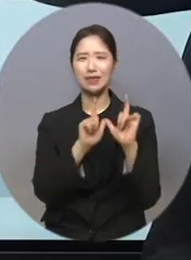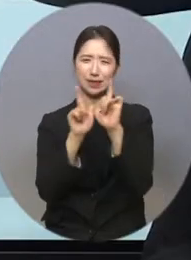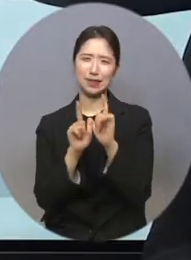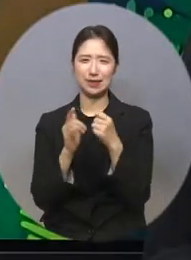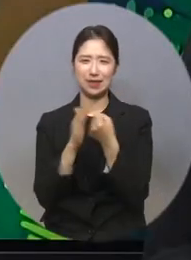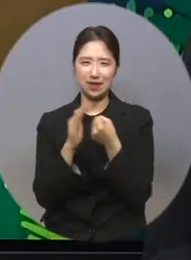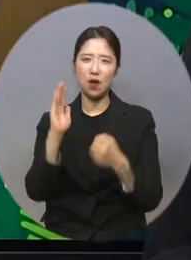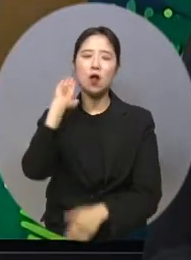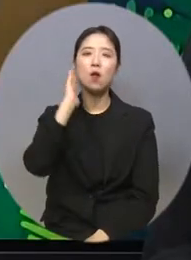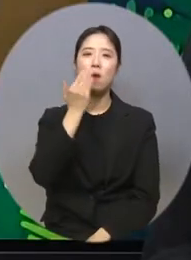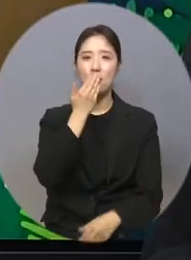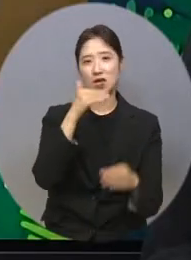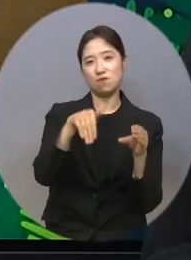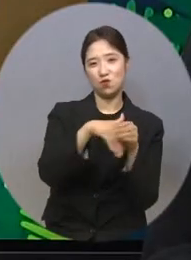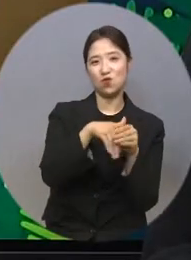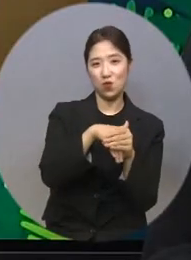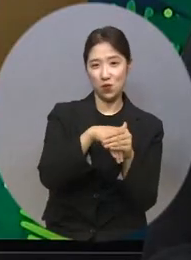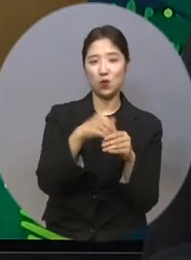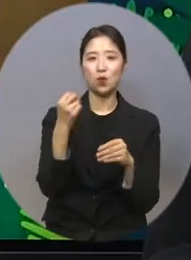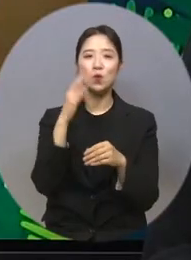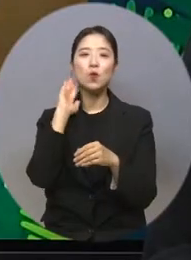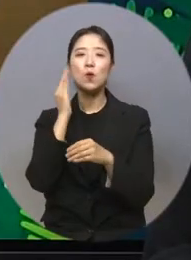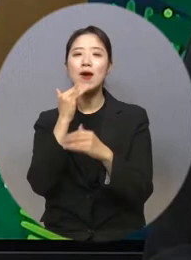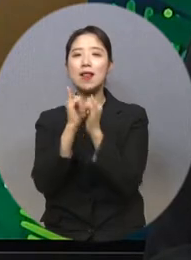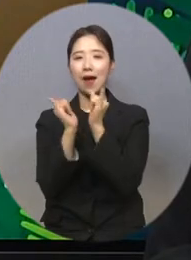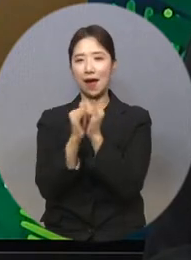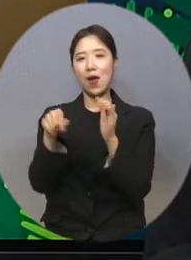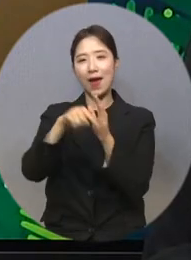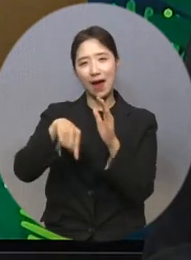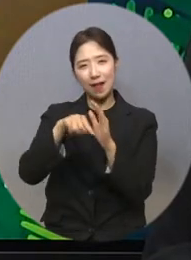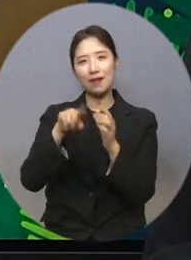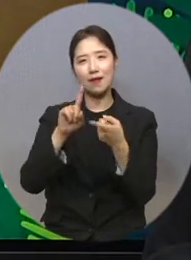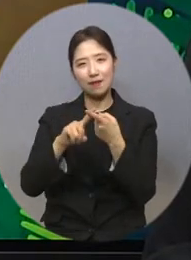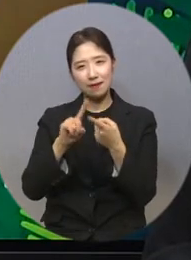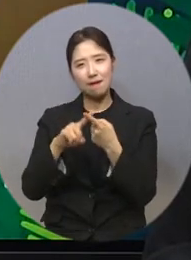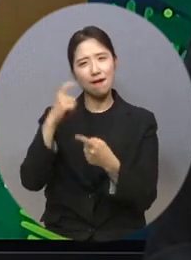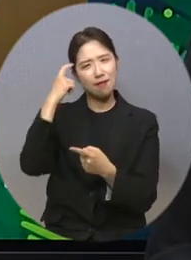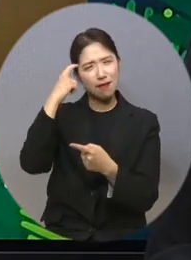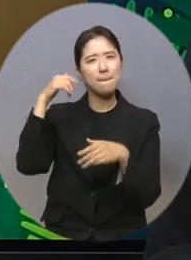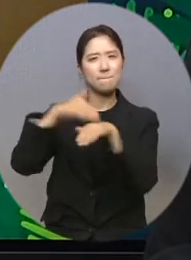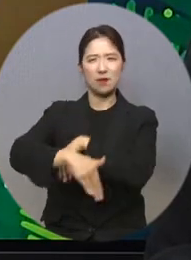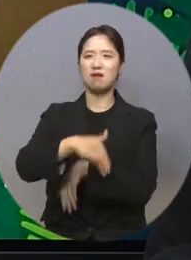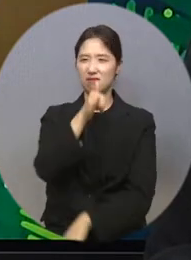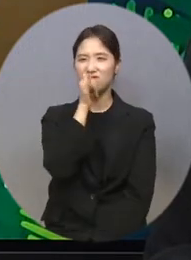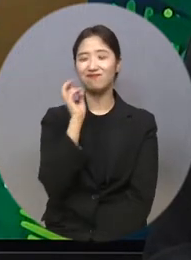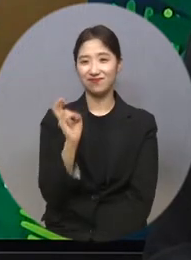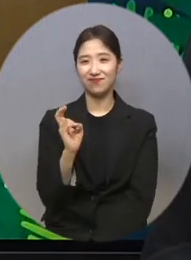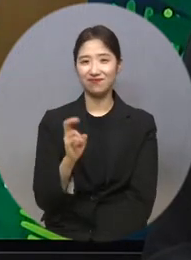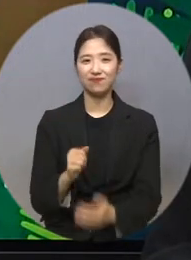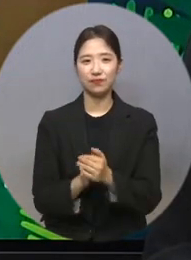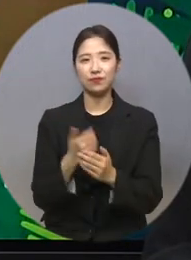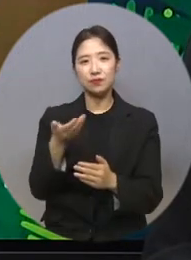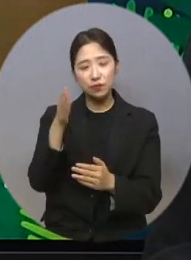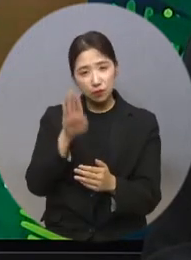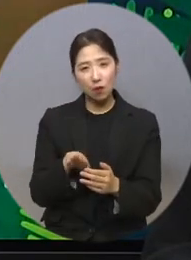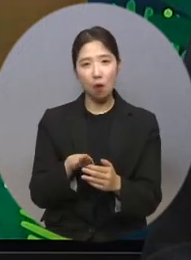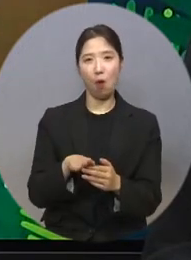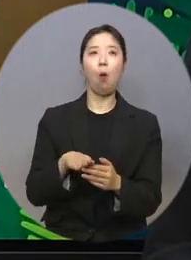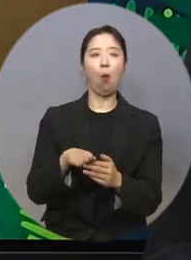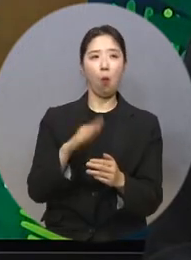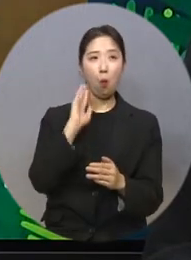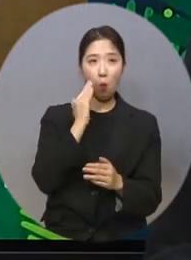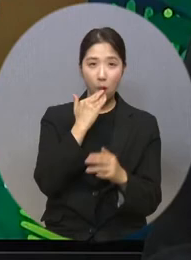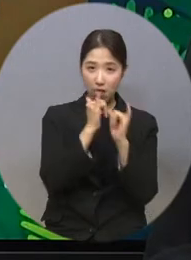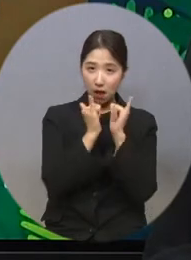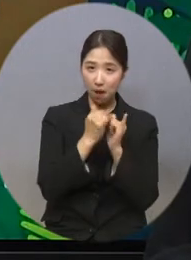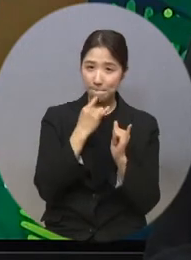농인 문화, 또 농인 사회에 대한 안에서의 사고가 있었을 것 같아요. 근데 이제 아, 다른 개념도